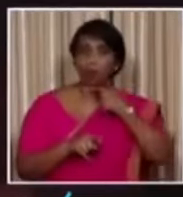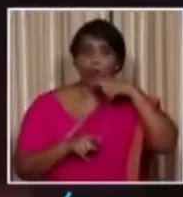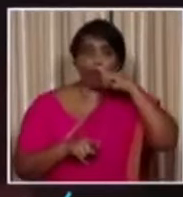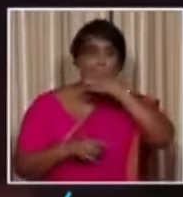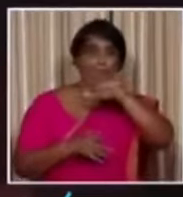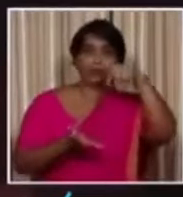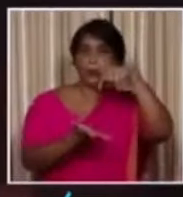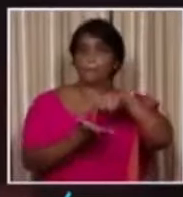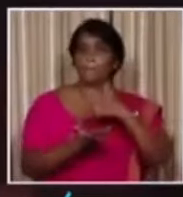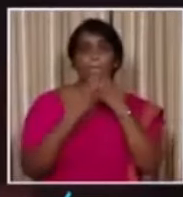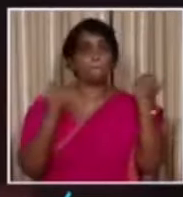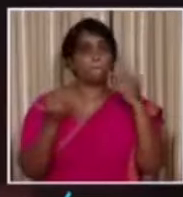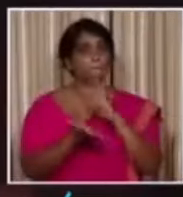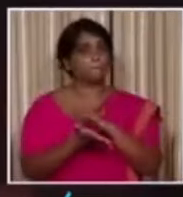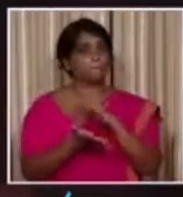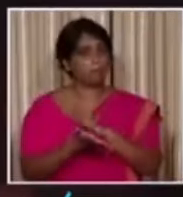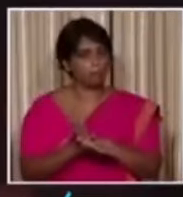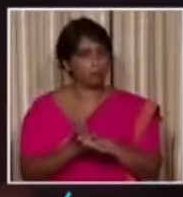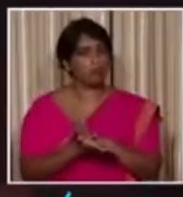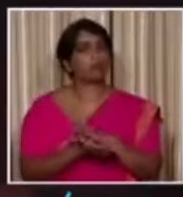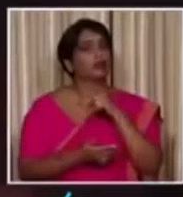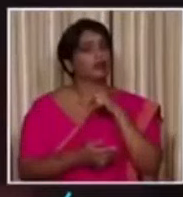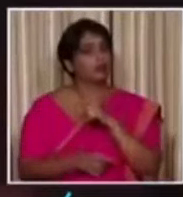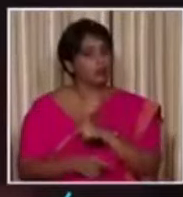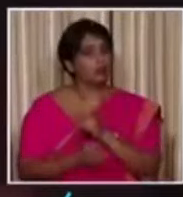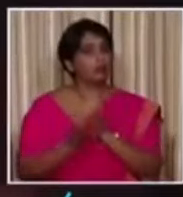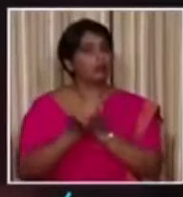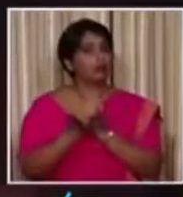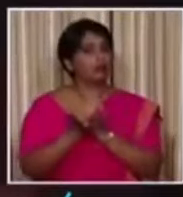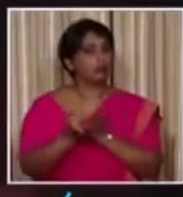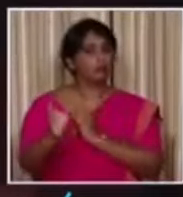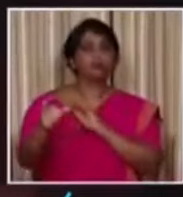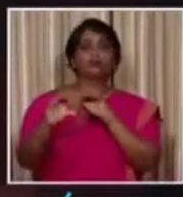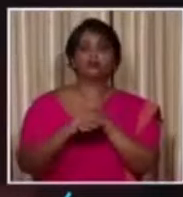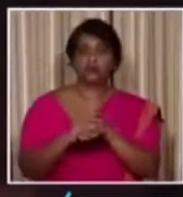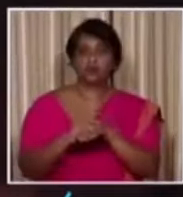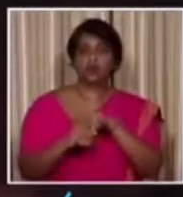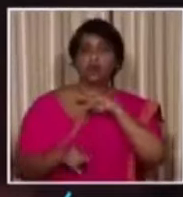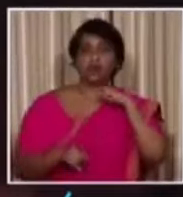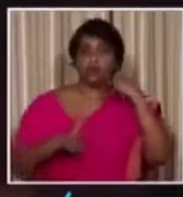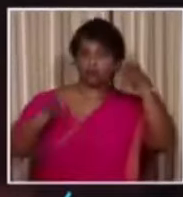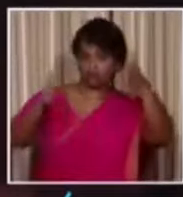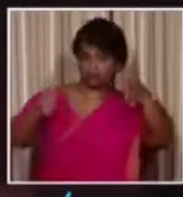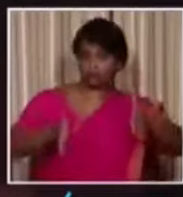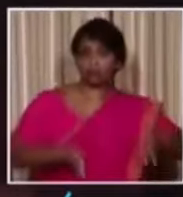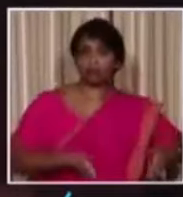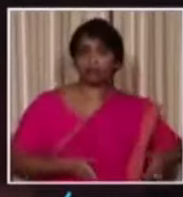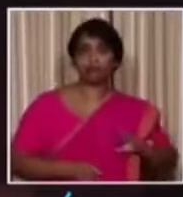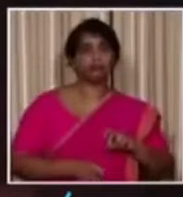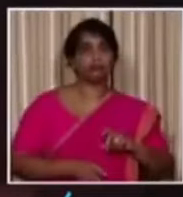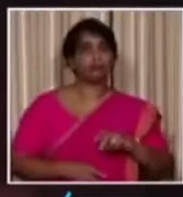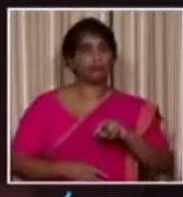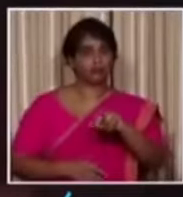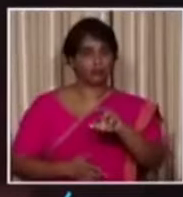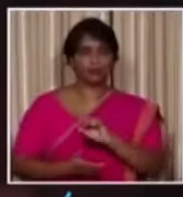දැම්ම පාටියට ඒ යාත්‍රාවට ගොඩ වෙන්න රතු පලසකුත් දාලා තිබ්බා.